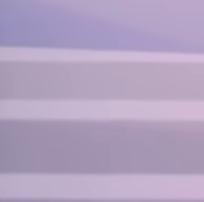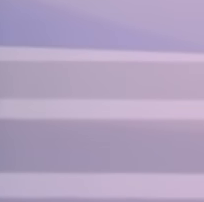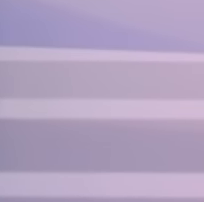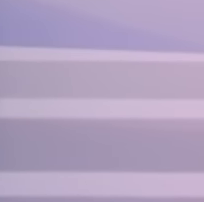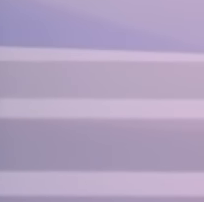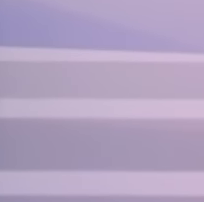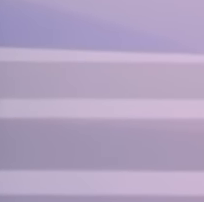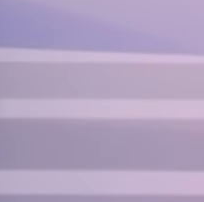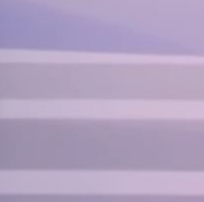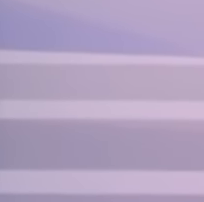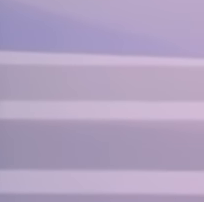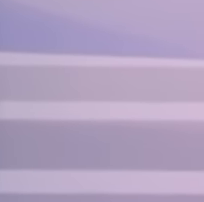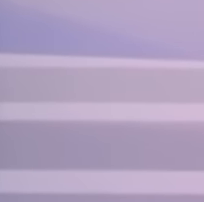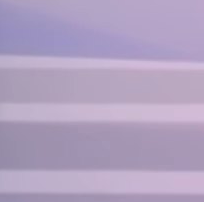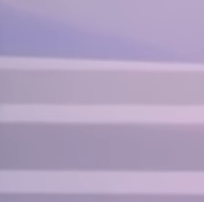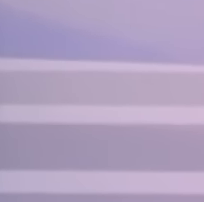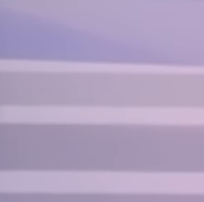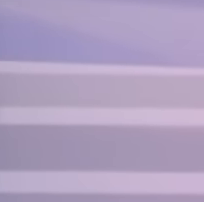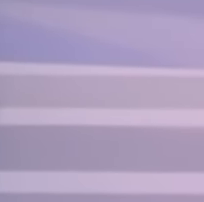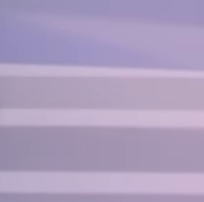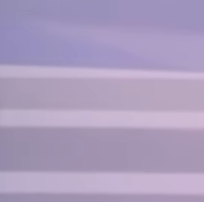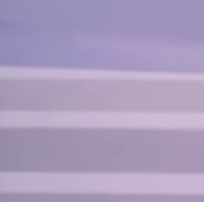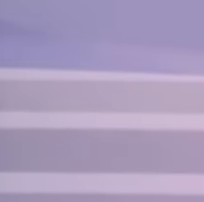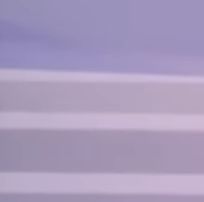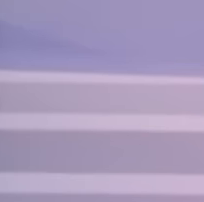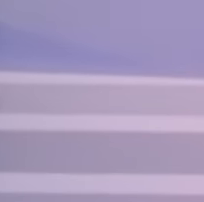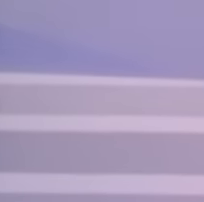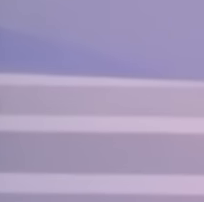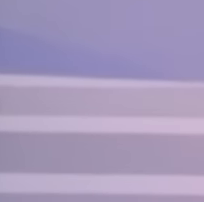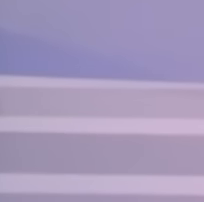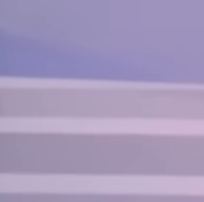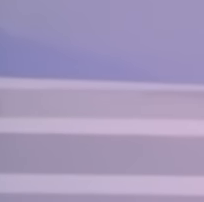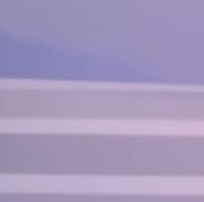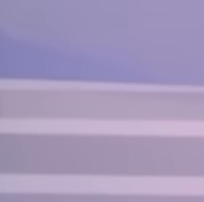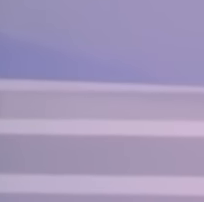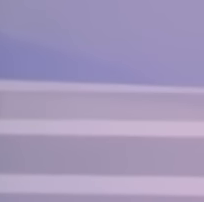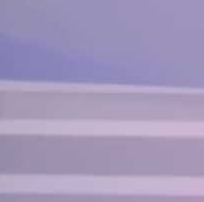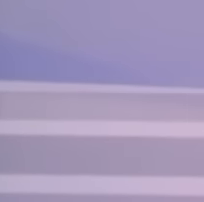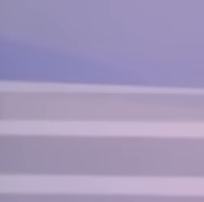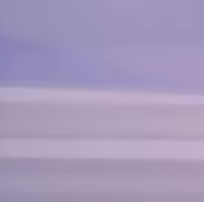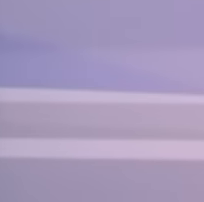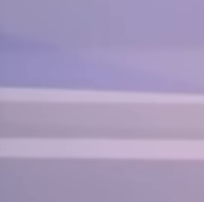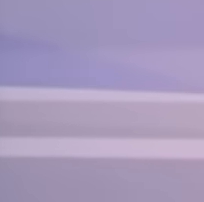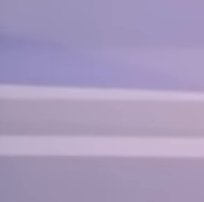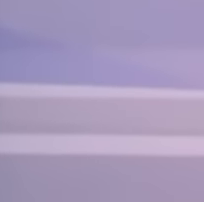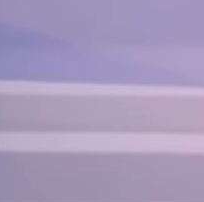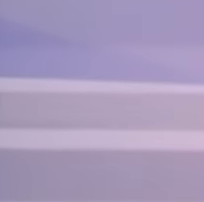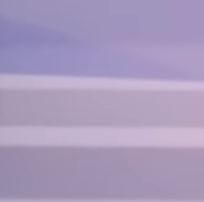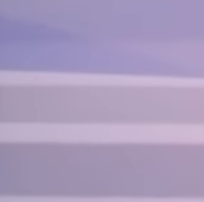na tumutok sa mga balita, mag-subscribe sa GMA Integrated News sa YouTube. Sa mga kapuso